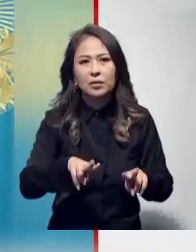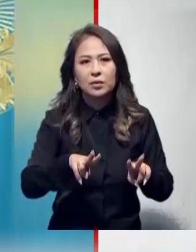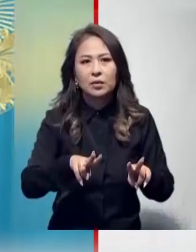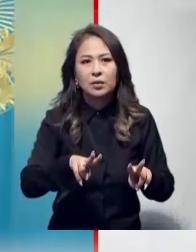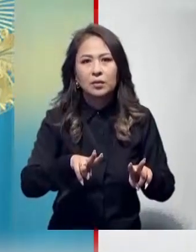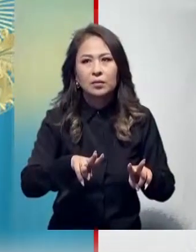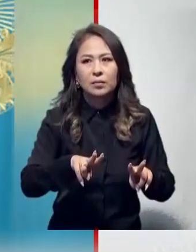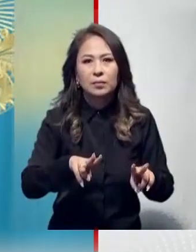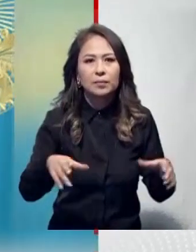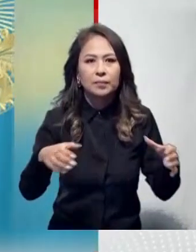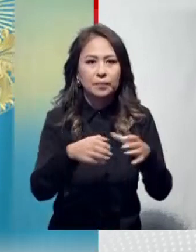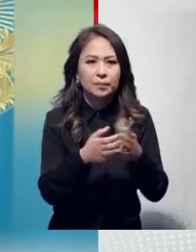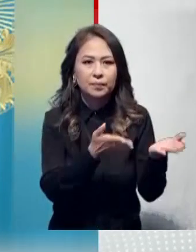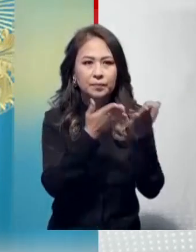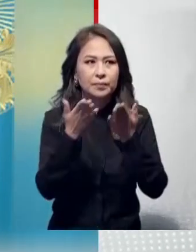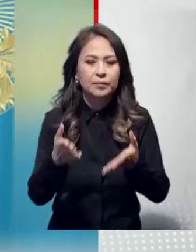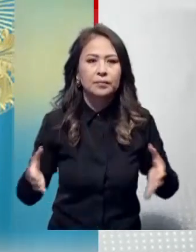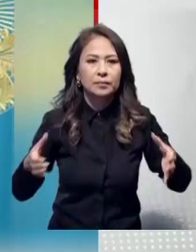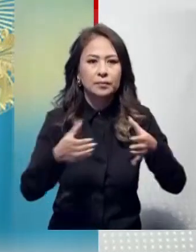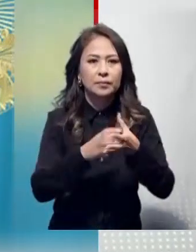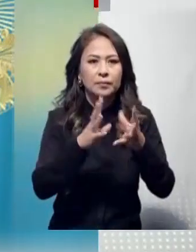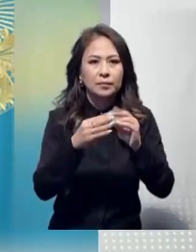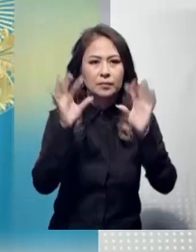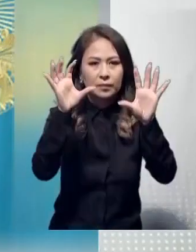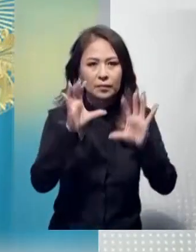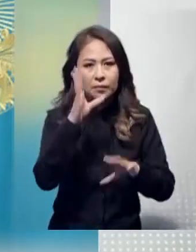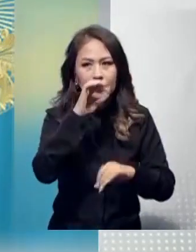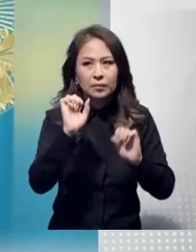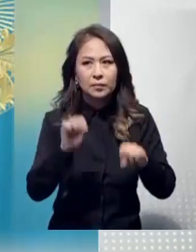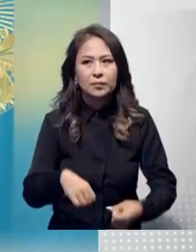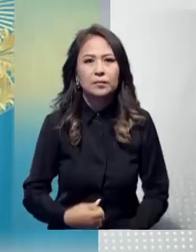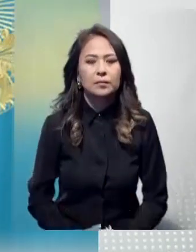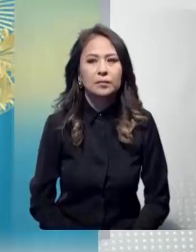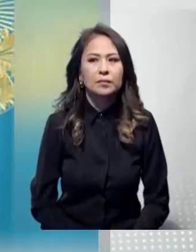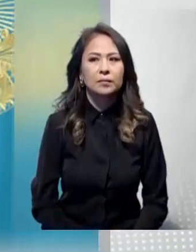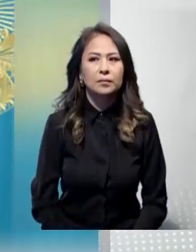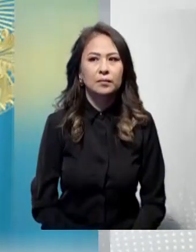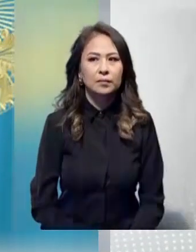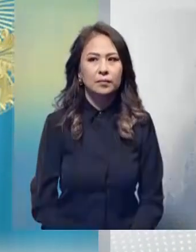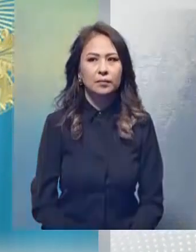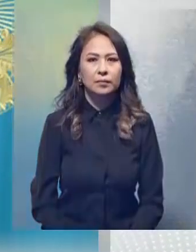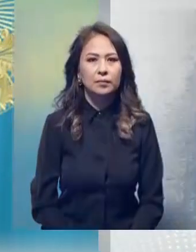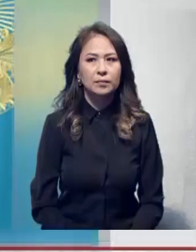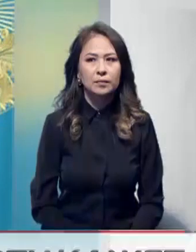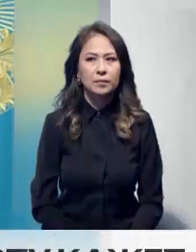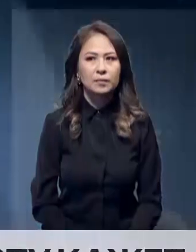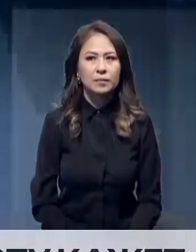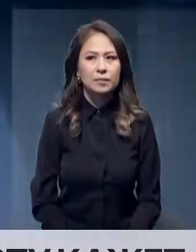дамытуға және шетелдік мамандарды тартуға кинематография туралы заң мүмкіндік беретінін айтты.